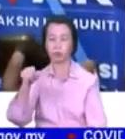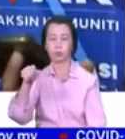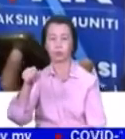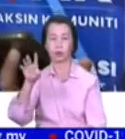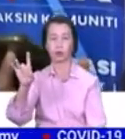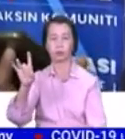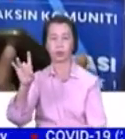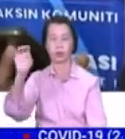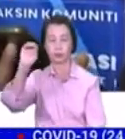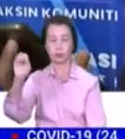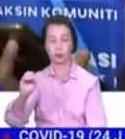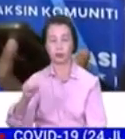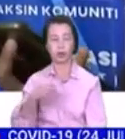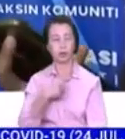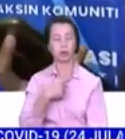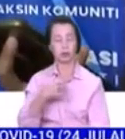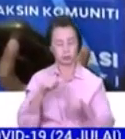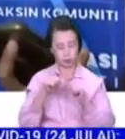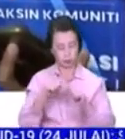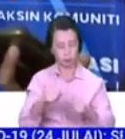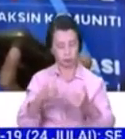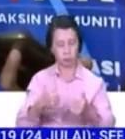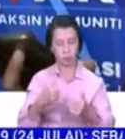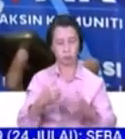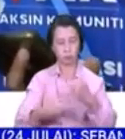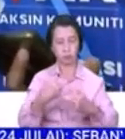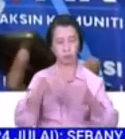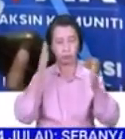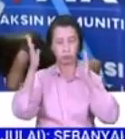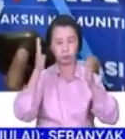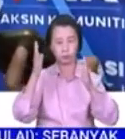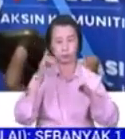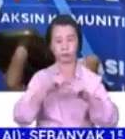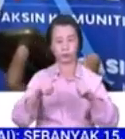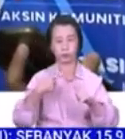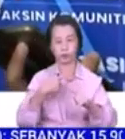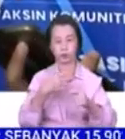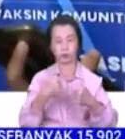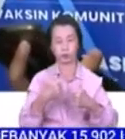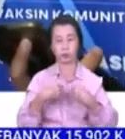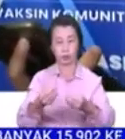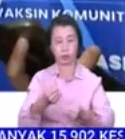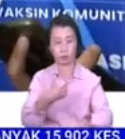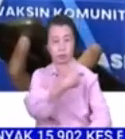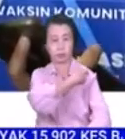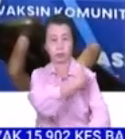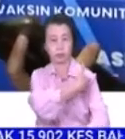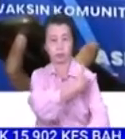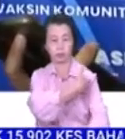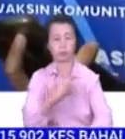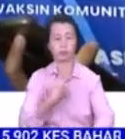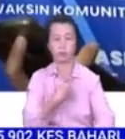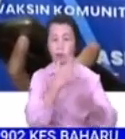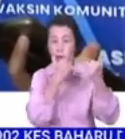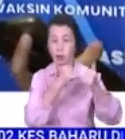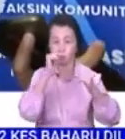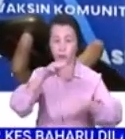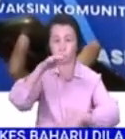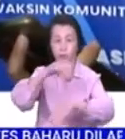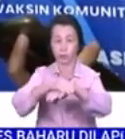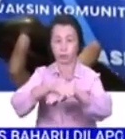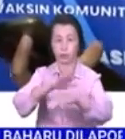masih duduk di dalam range negara bagaimana kita bagi suntikan ni, dan kita harap kita akan